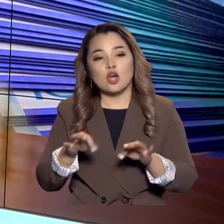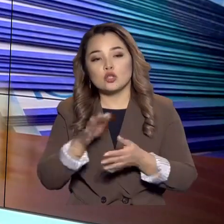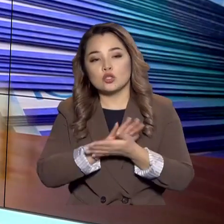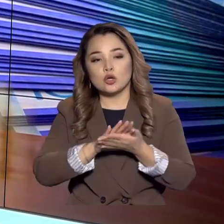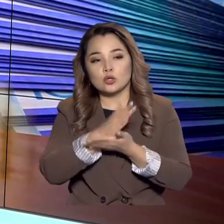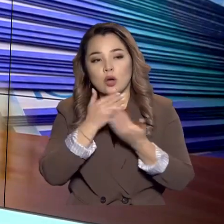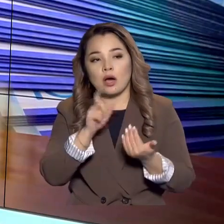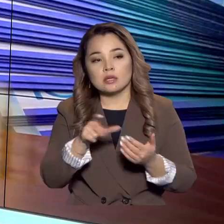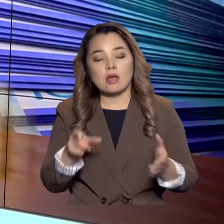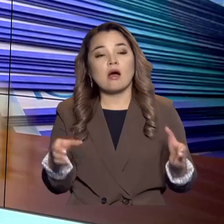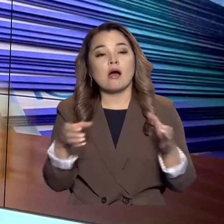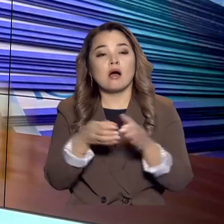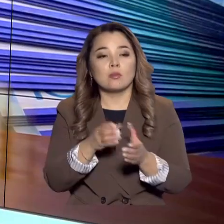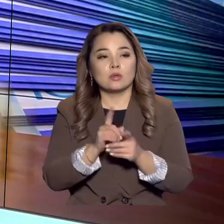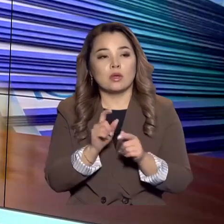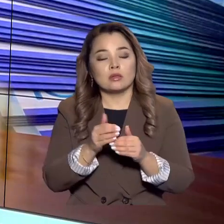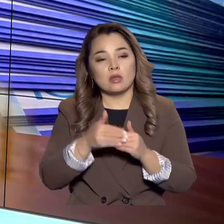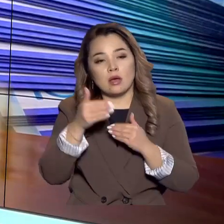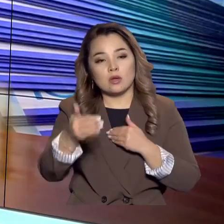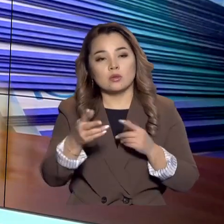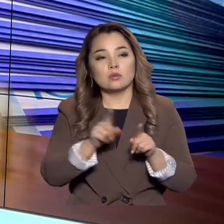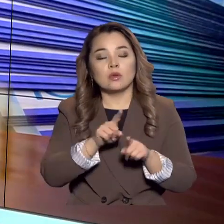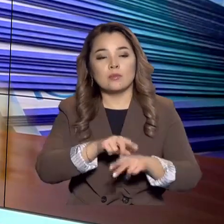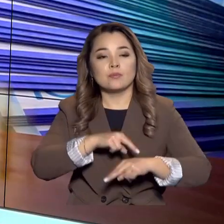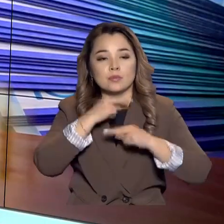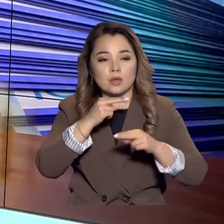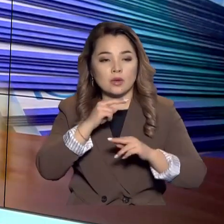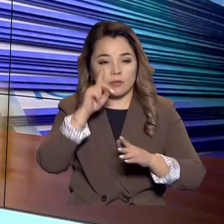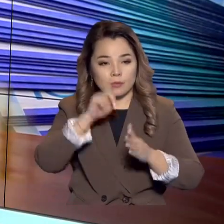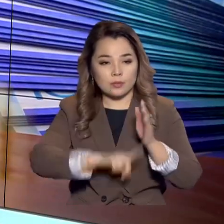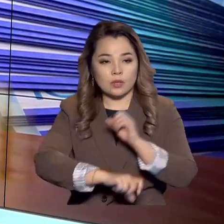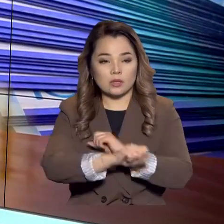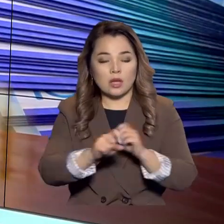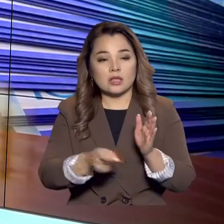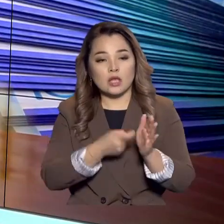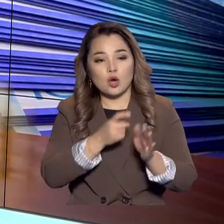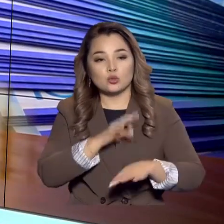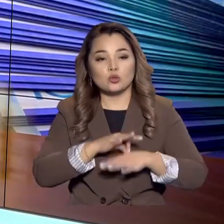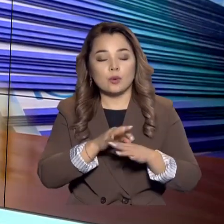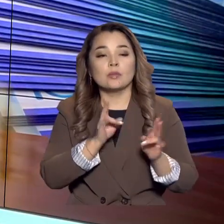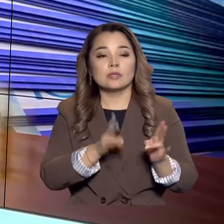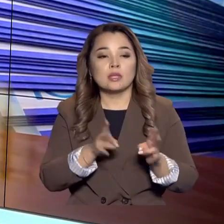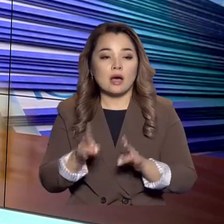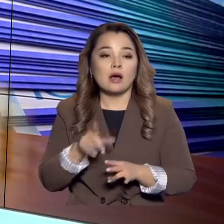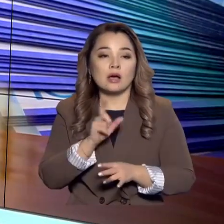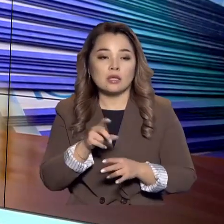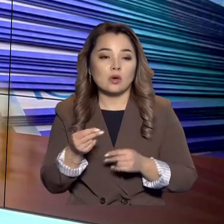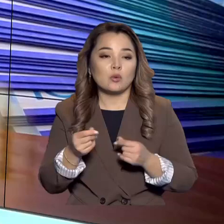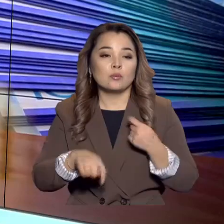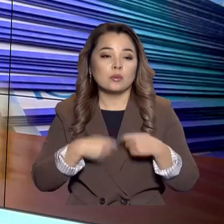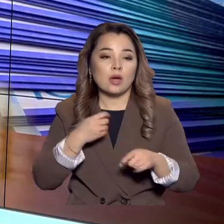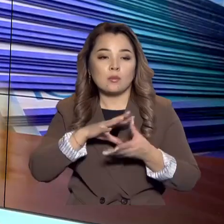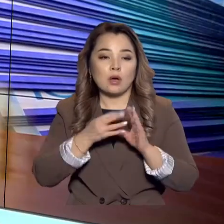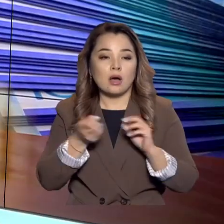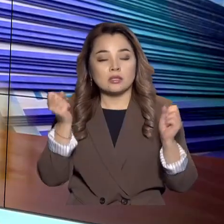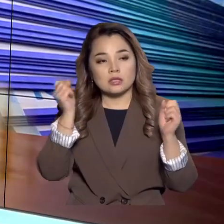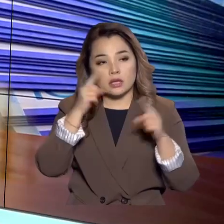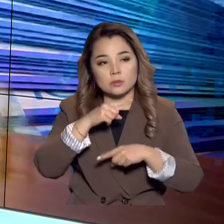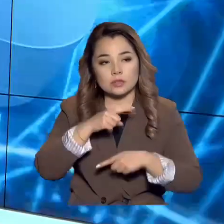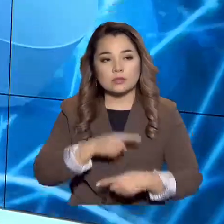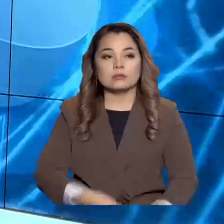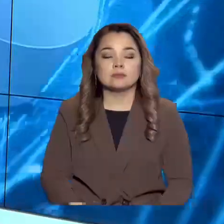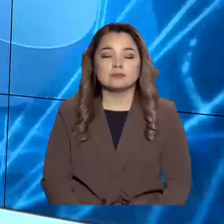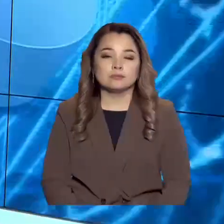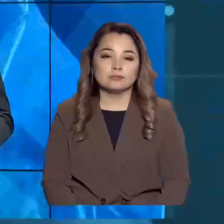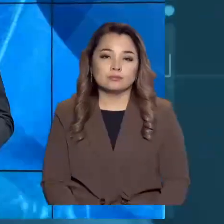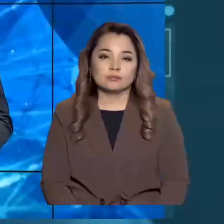мына компаниядан аулақ болуға шақырып отыр. Қазір бұған қатысты тергеу жүріп, зардап шеккендер мен шығын көлемі анықталып жатыр.